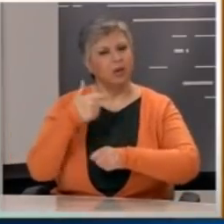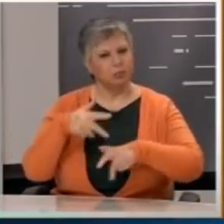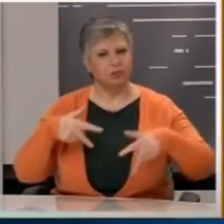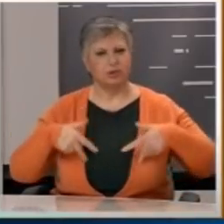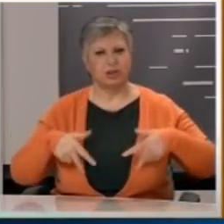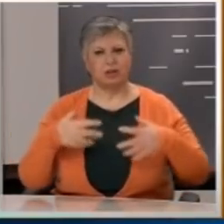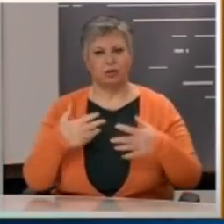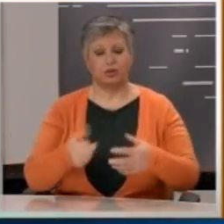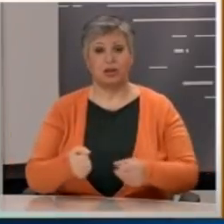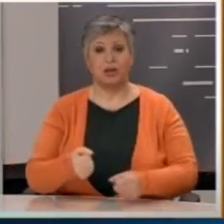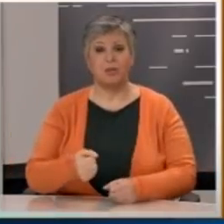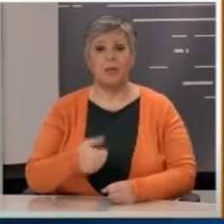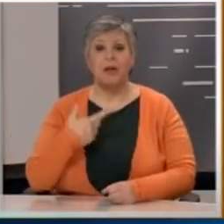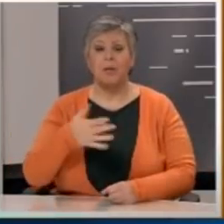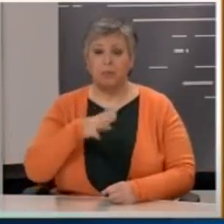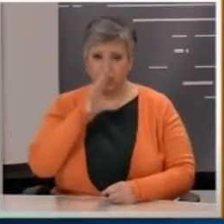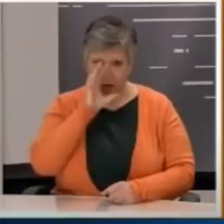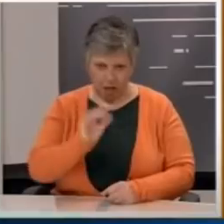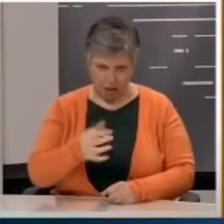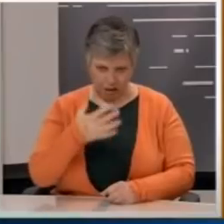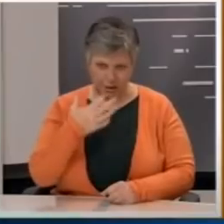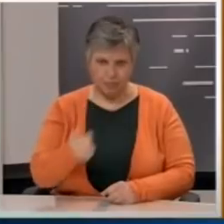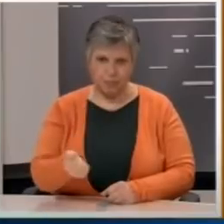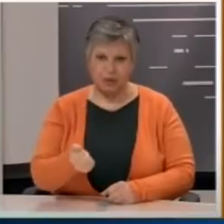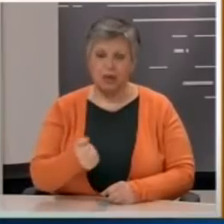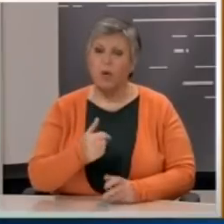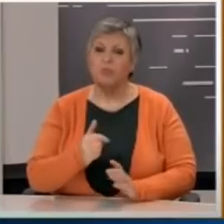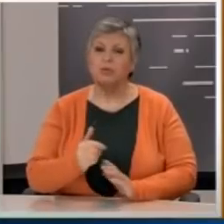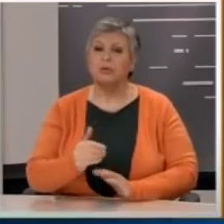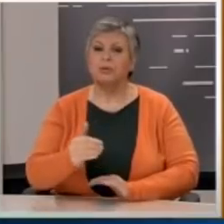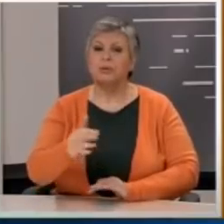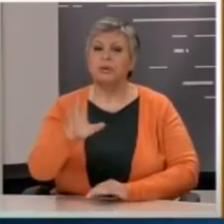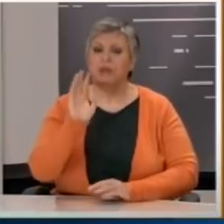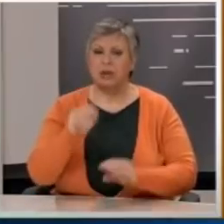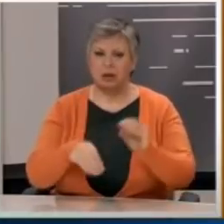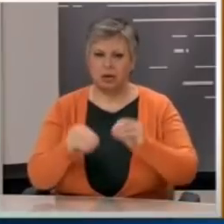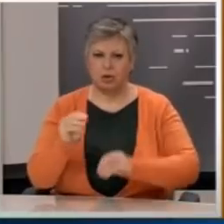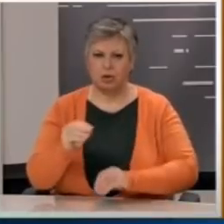έθνος, είπε ποτέ την αλήθεια για τον χρόνο διεξαγωγής των εκλογών.